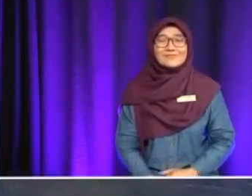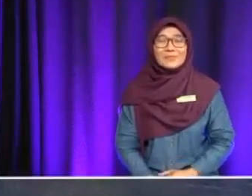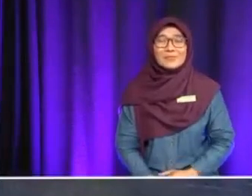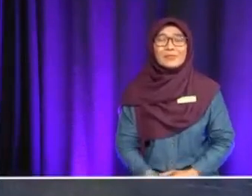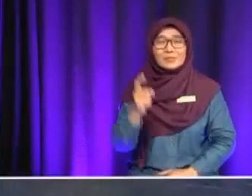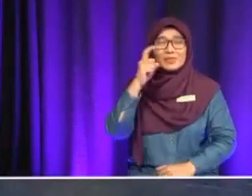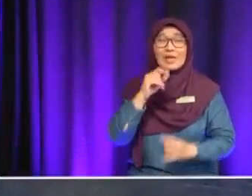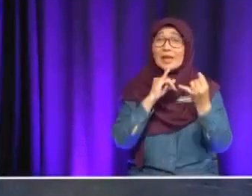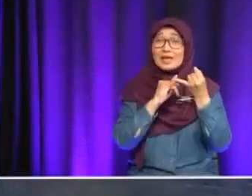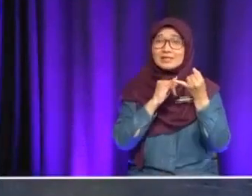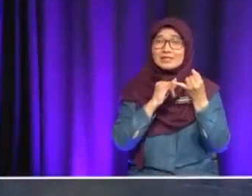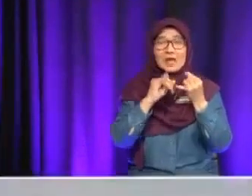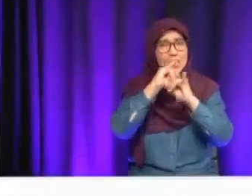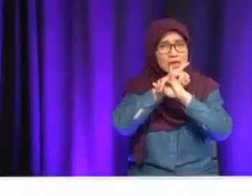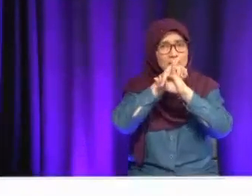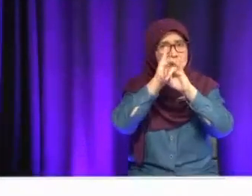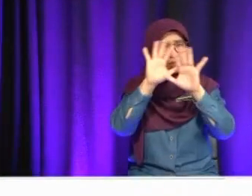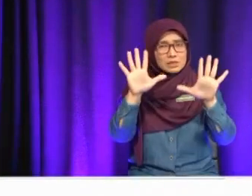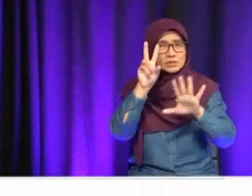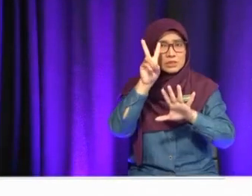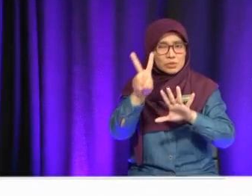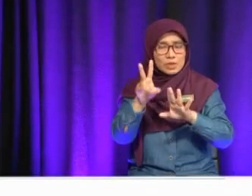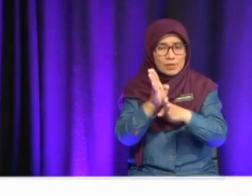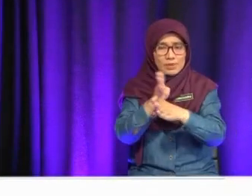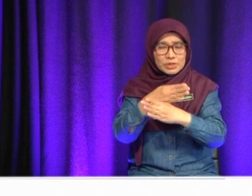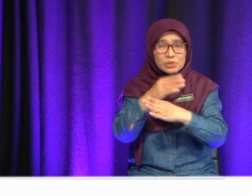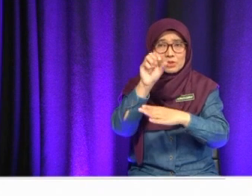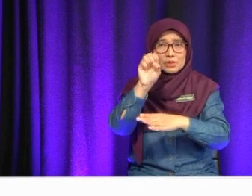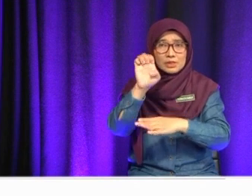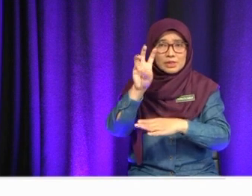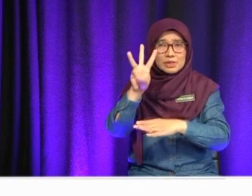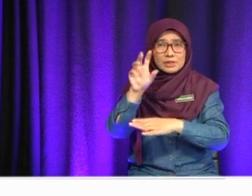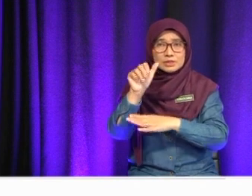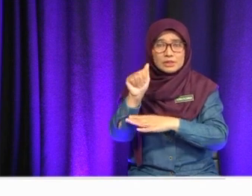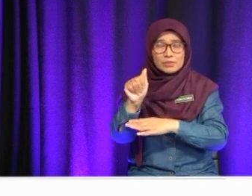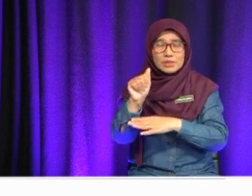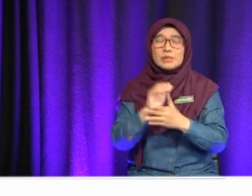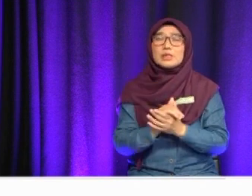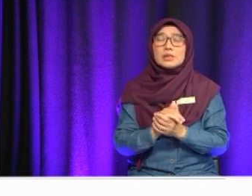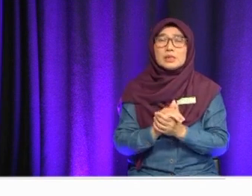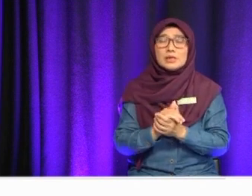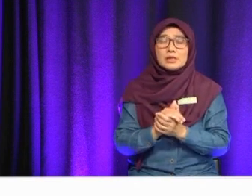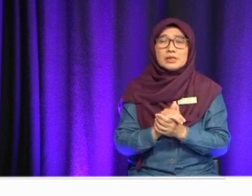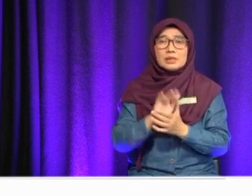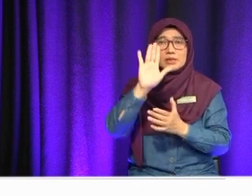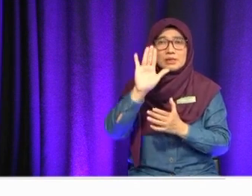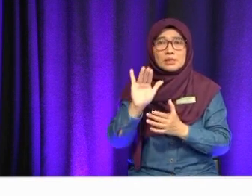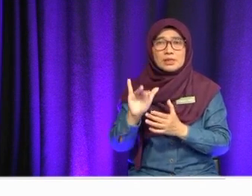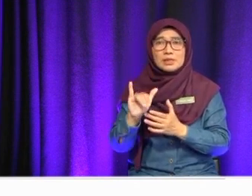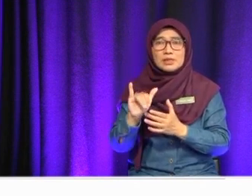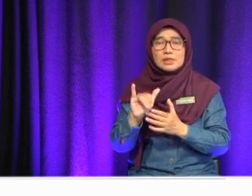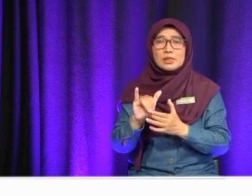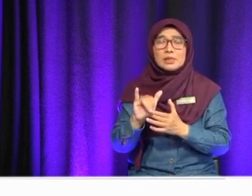yang terakhir. Jelaskan dua bentuk sewa selain daripada kereta dan rumah yang ustazah tunjukkan